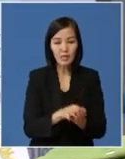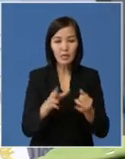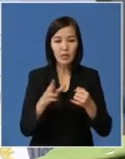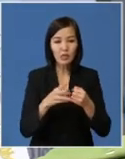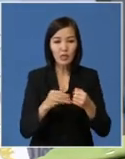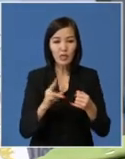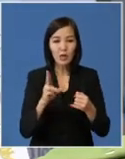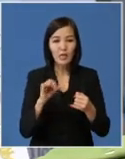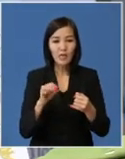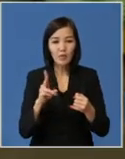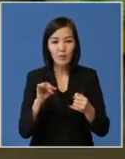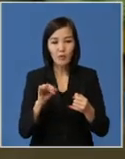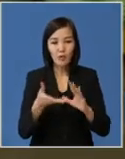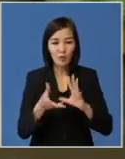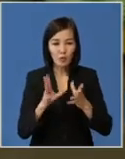ауданында